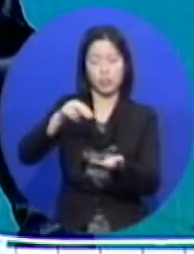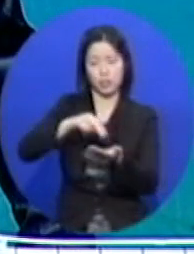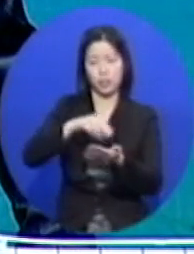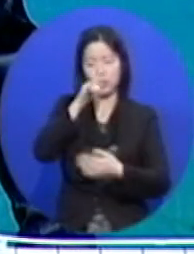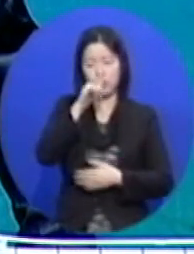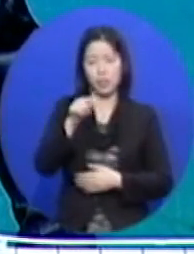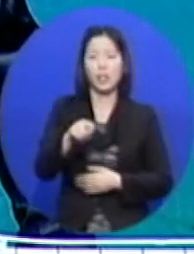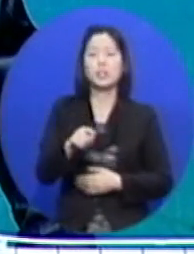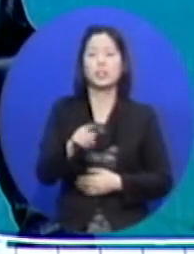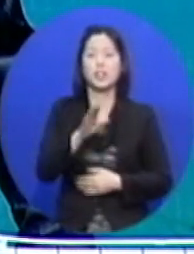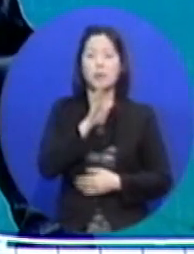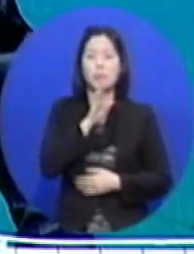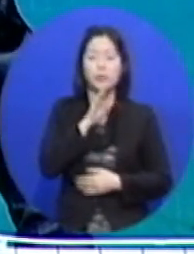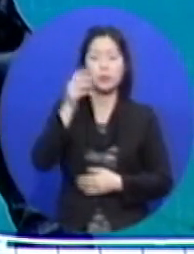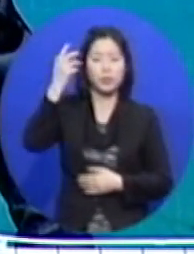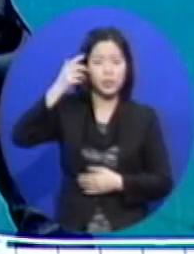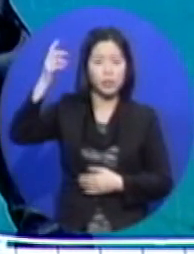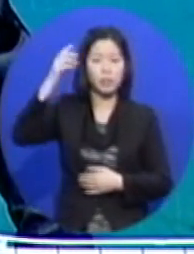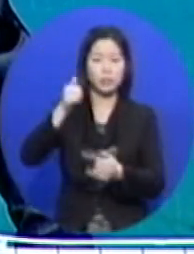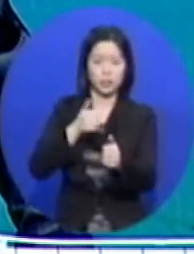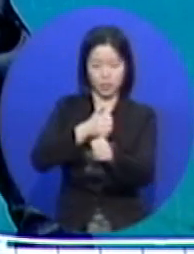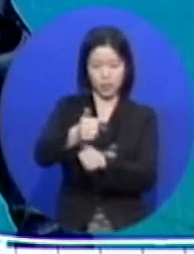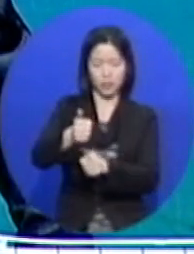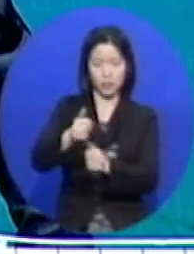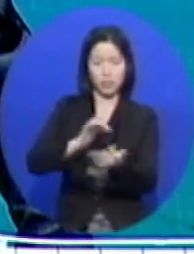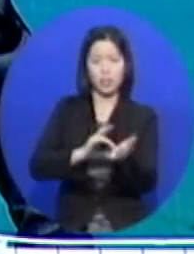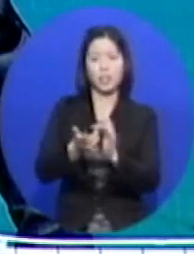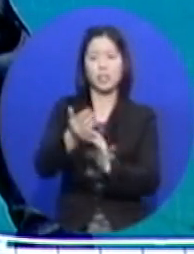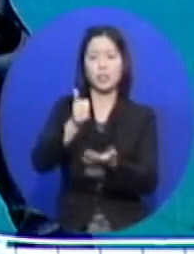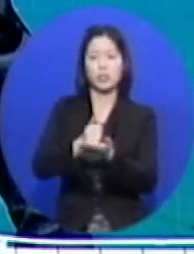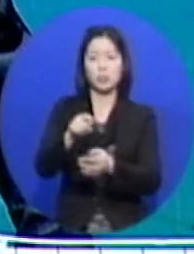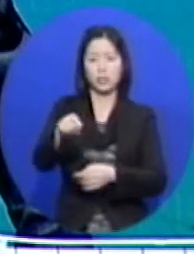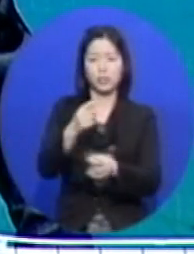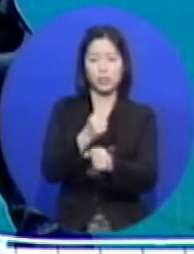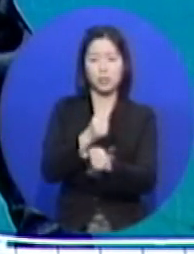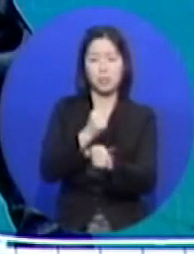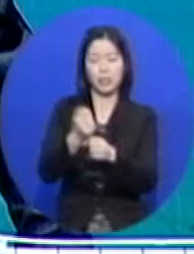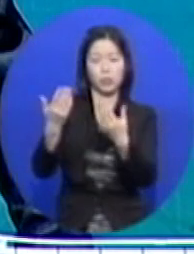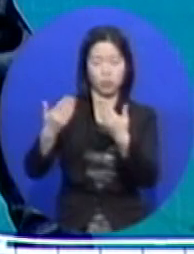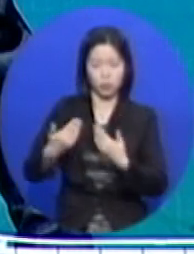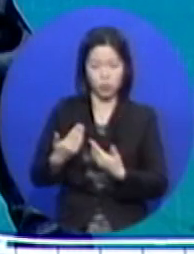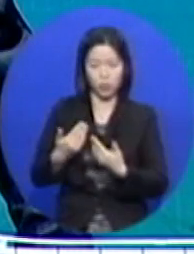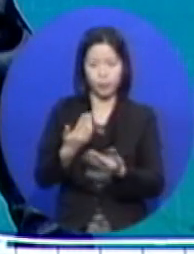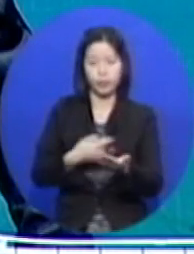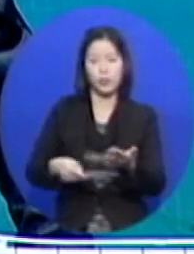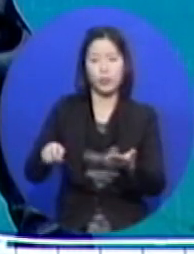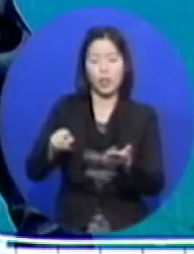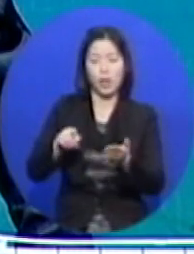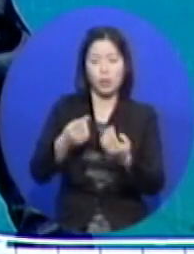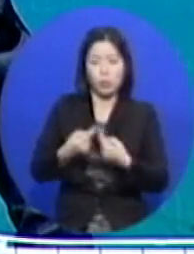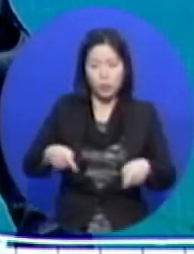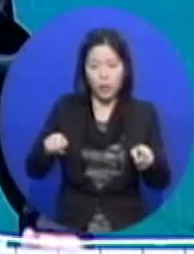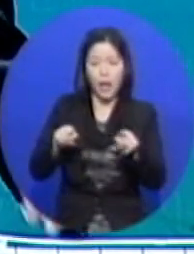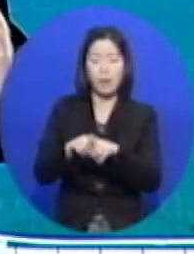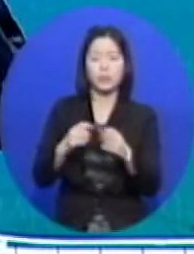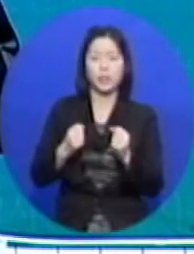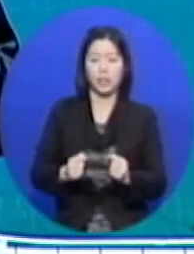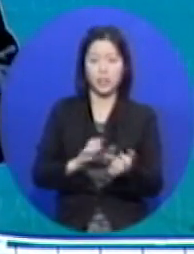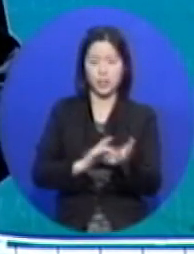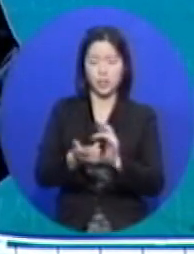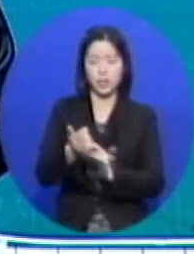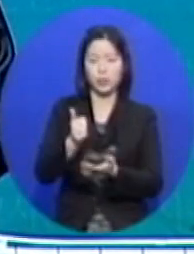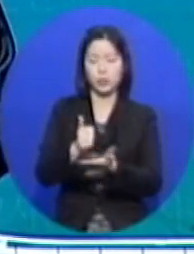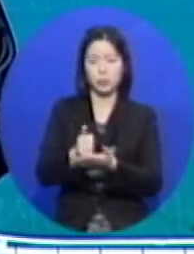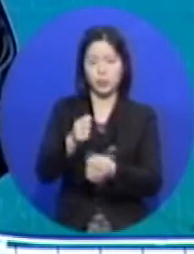승리의 요 예수님이 그렇게 해주세요 우리와 함께 계시된 예수 님 그 예수님이 우리를 그렇게